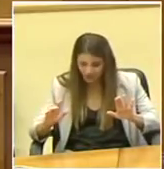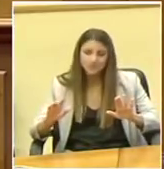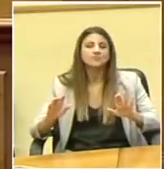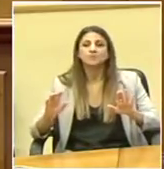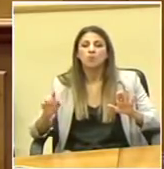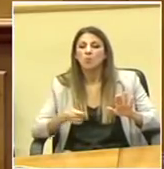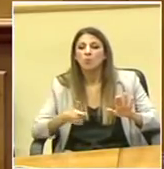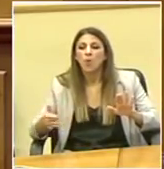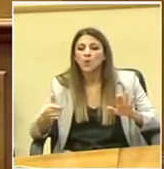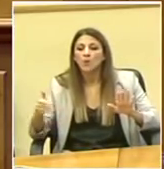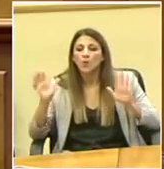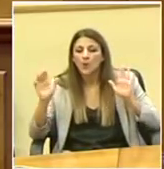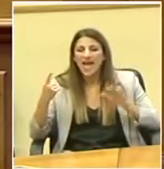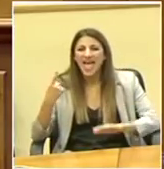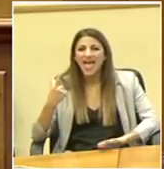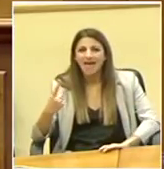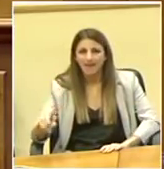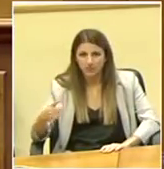μόνο